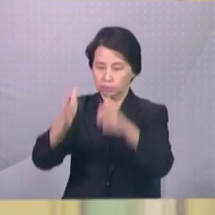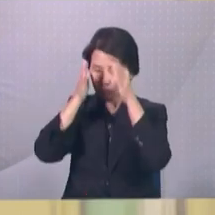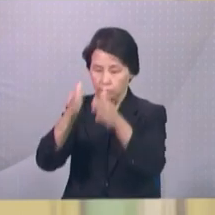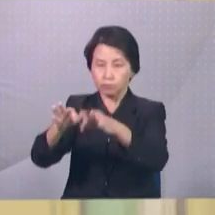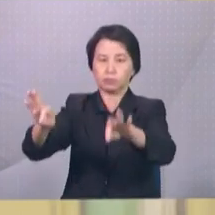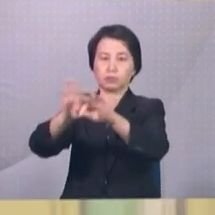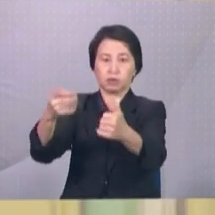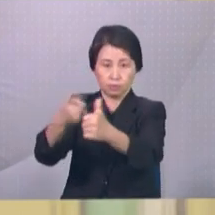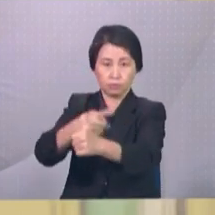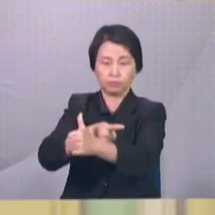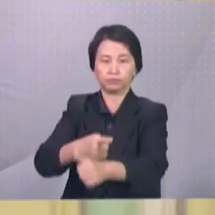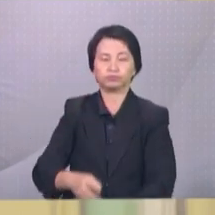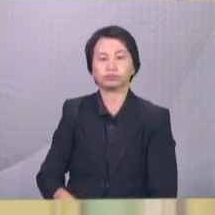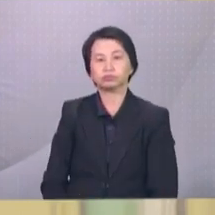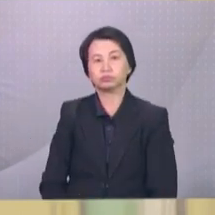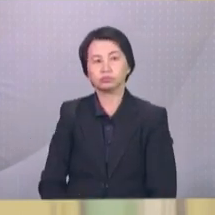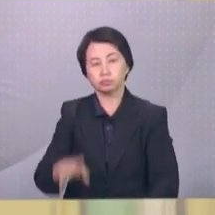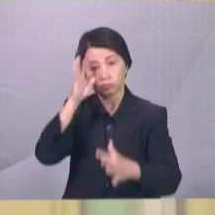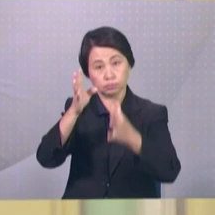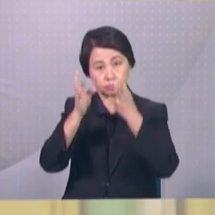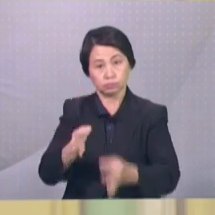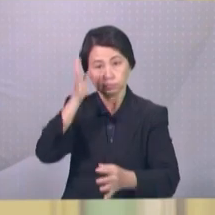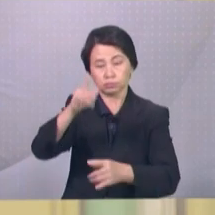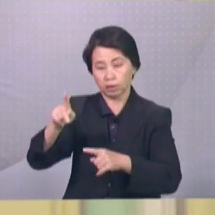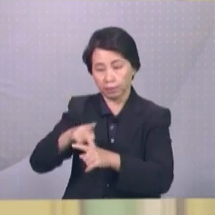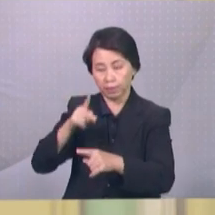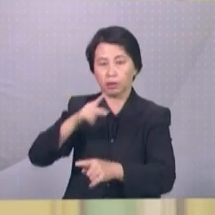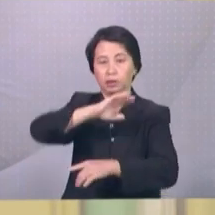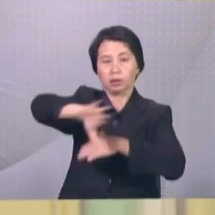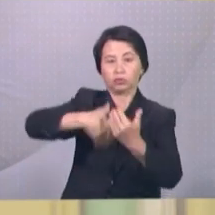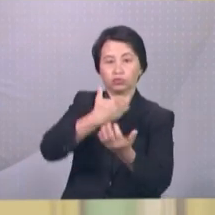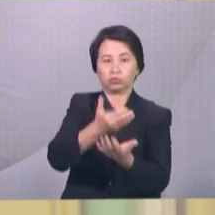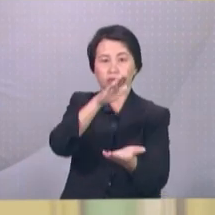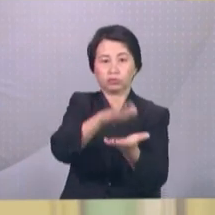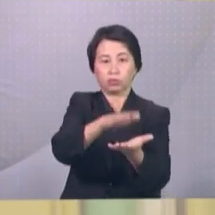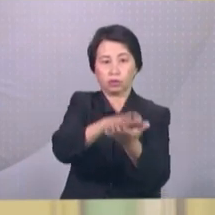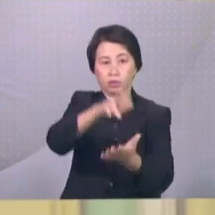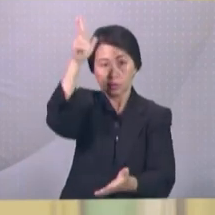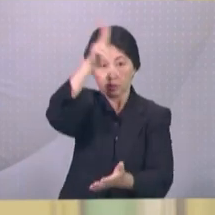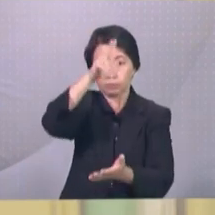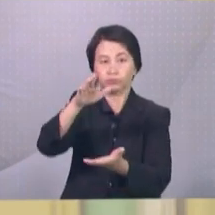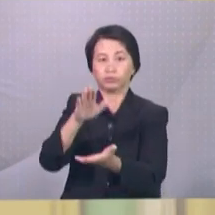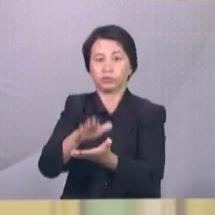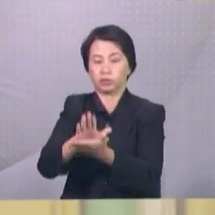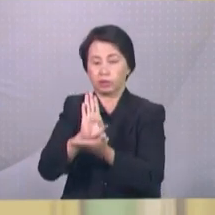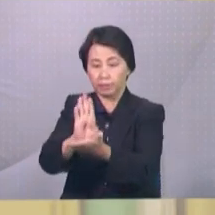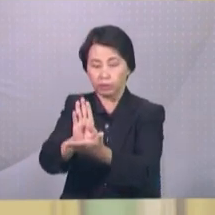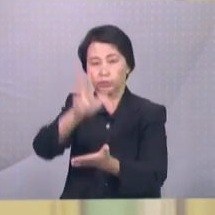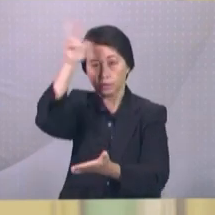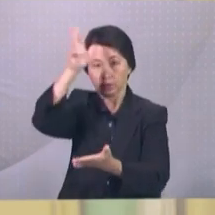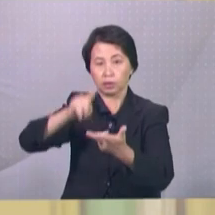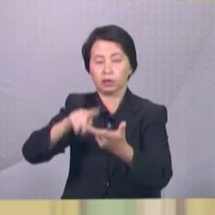keutamaan. Keputusan ini akan terpakai kepada semua sekolah kerajaan, sekolah bantuan